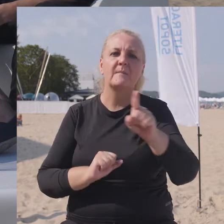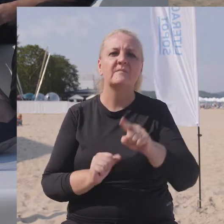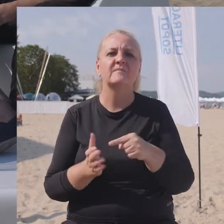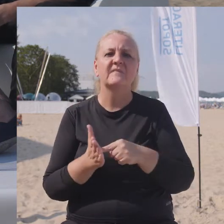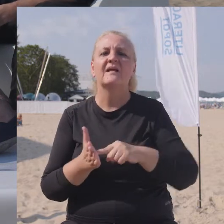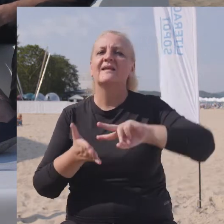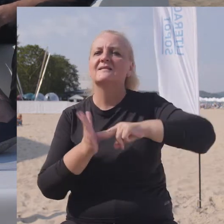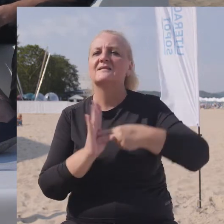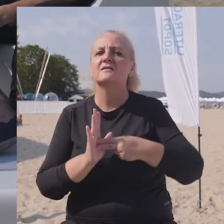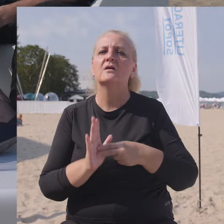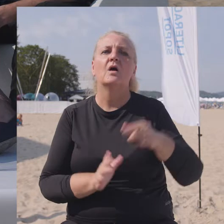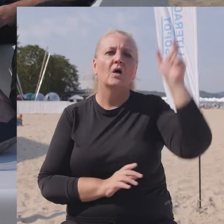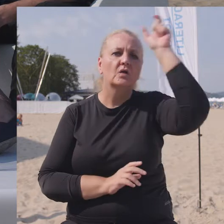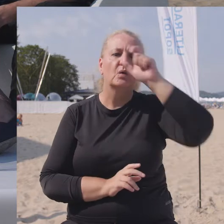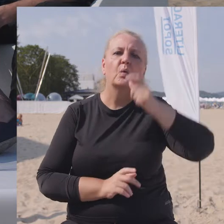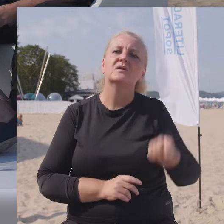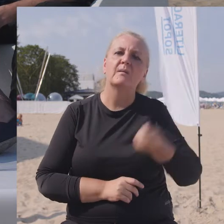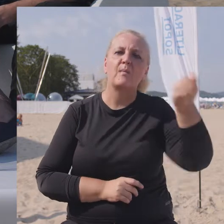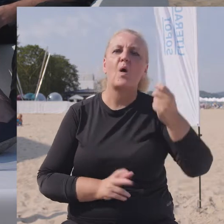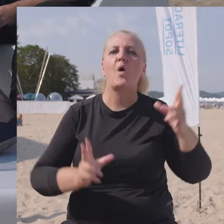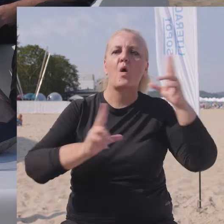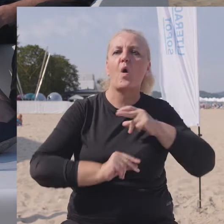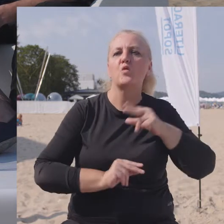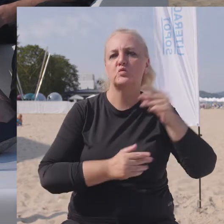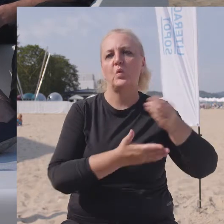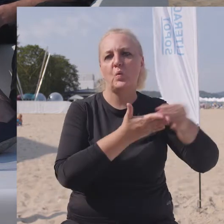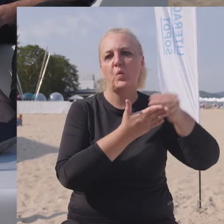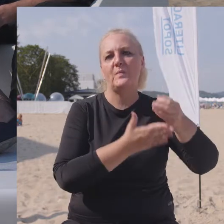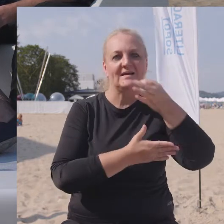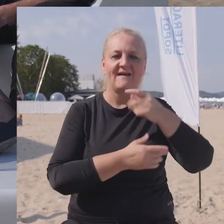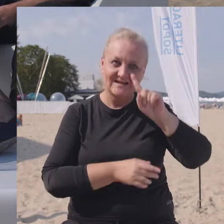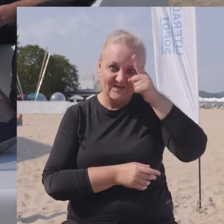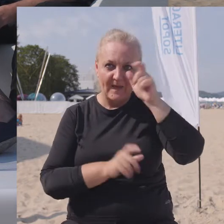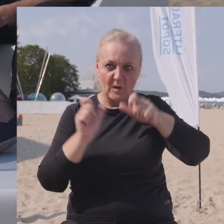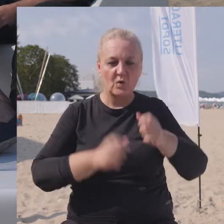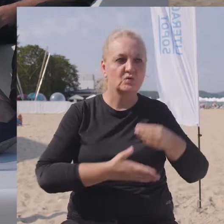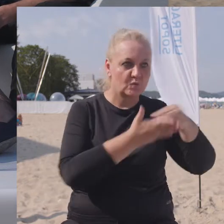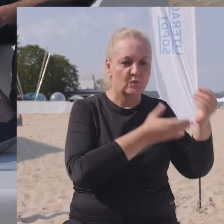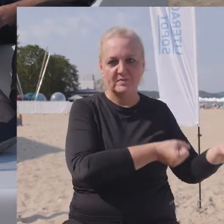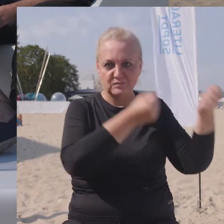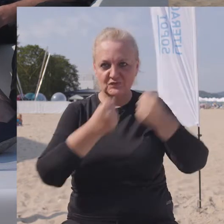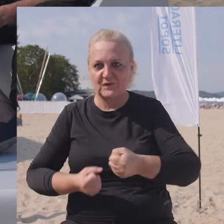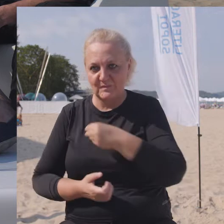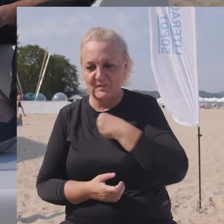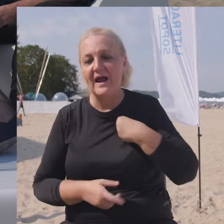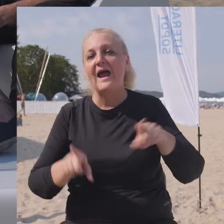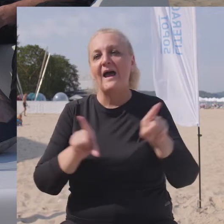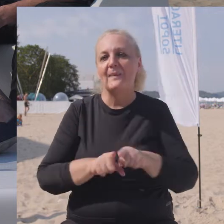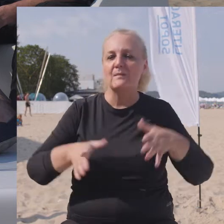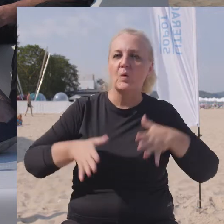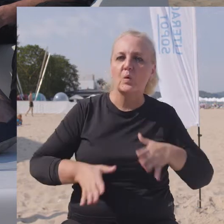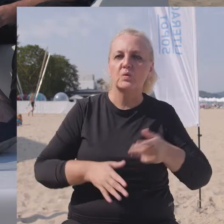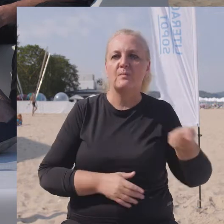na dancingach, do Turcji po kożuchy ruszyły już spryciuchy. To moja babcia. Nie tylko do Turcji, ale również Gruzja,